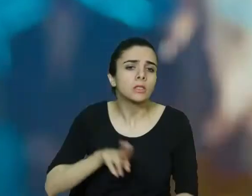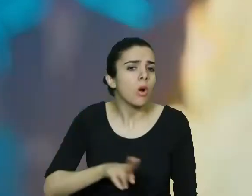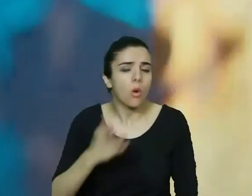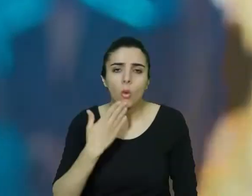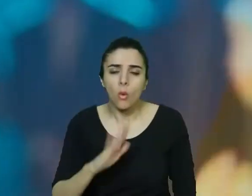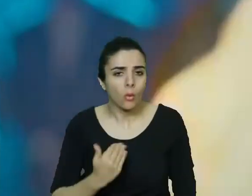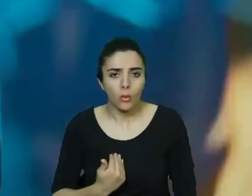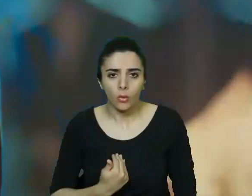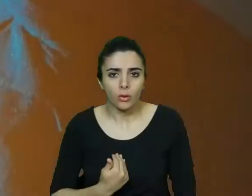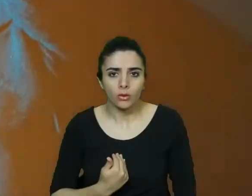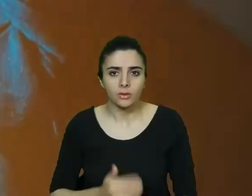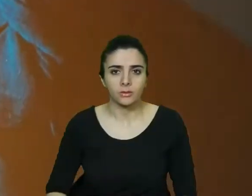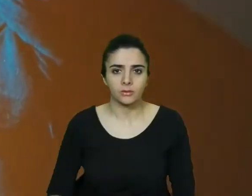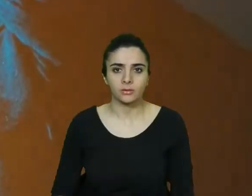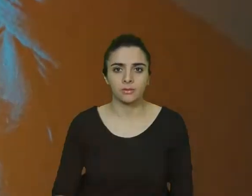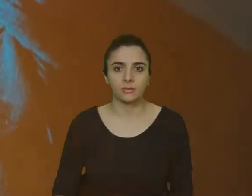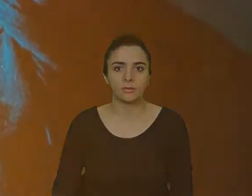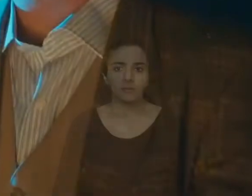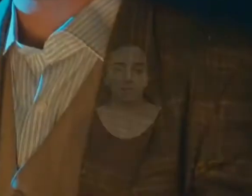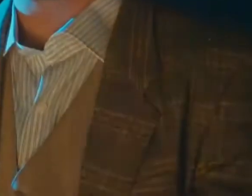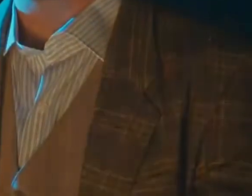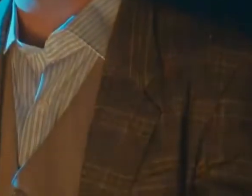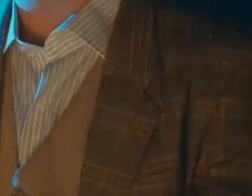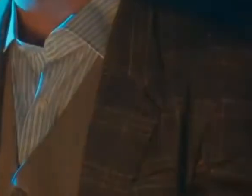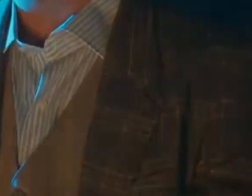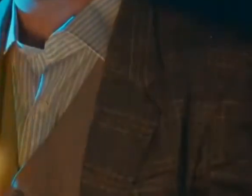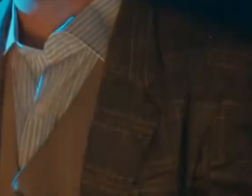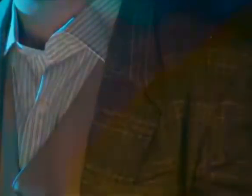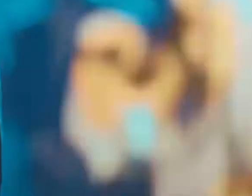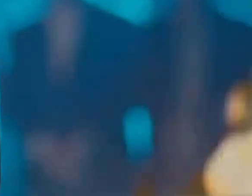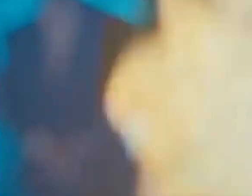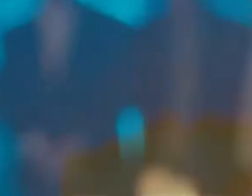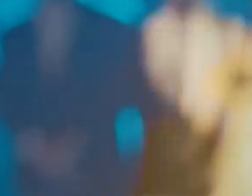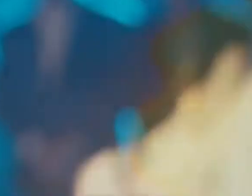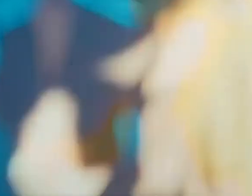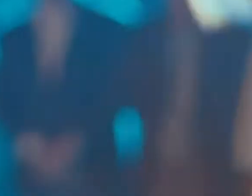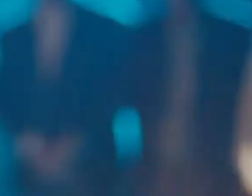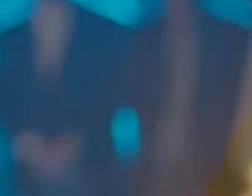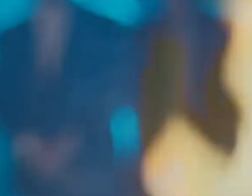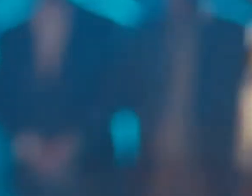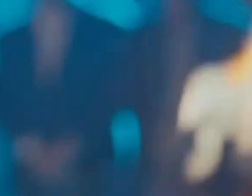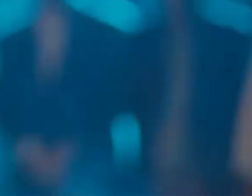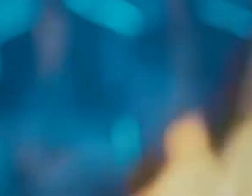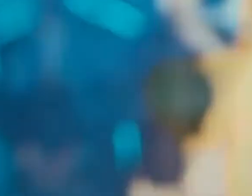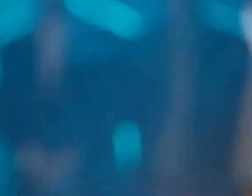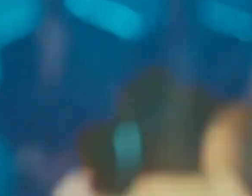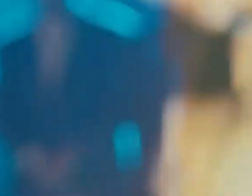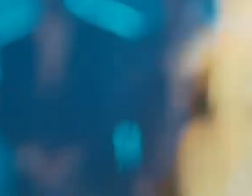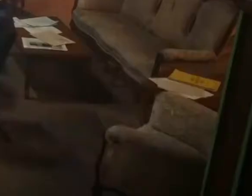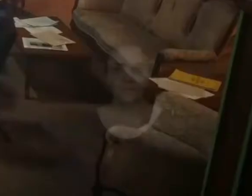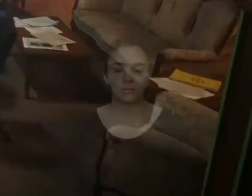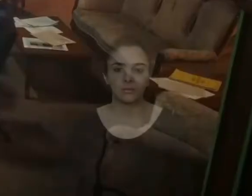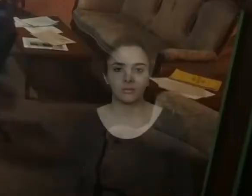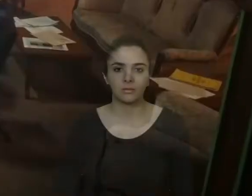yok. Varillerdeki ateşlere bakarak çattı kaşlarını. Çimen konuşmadan gururlu karşısında ona bakıyor. Çoğu gençten adamları yan